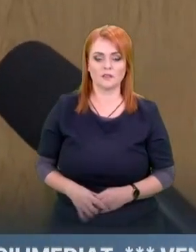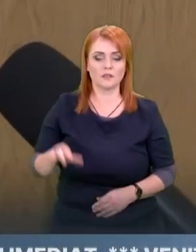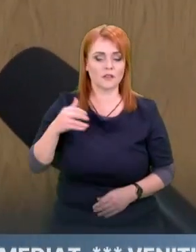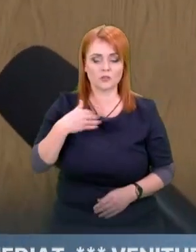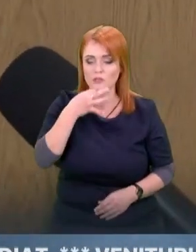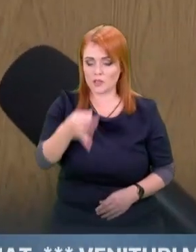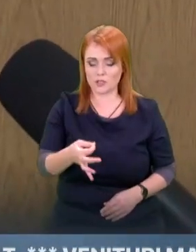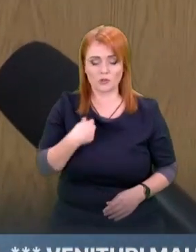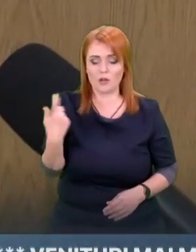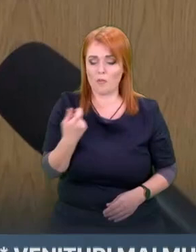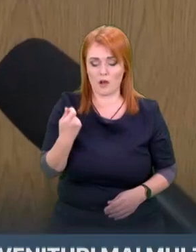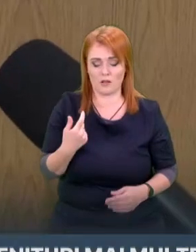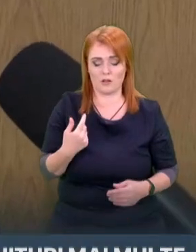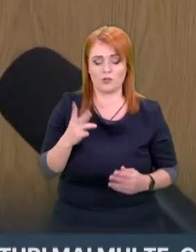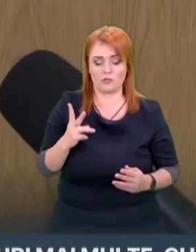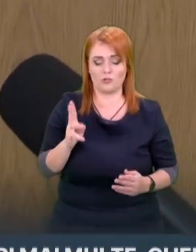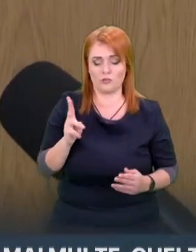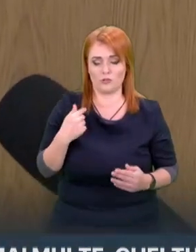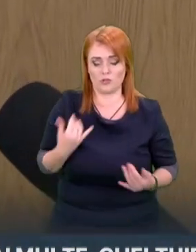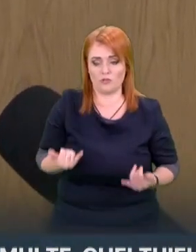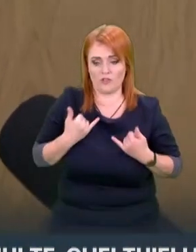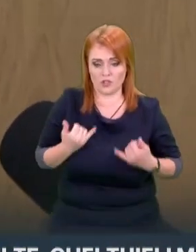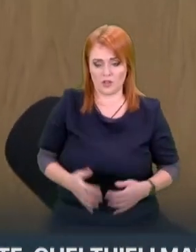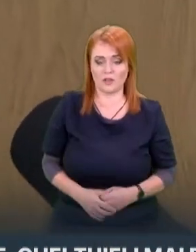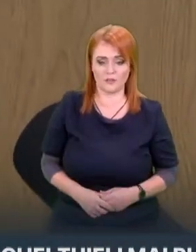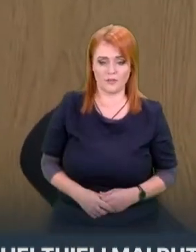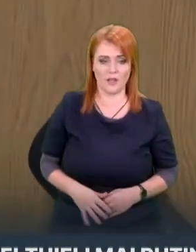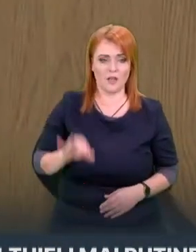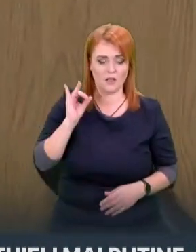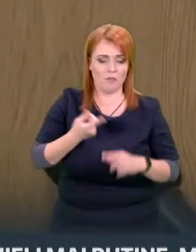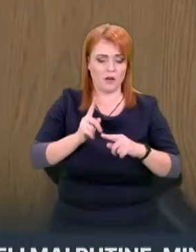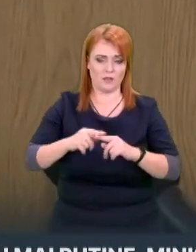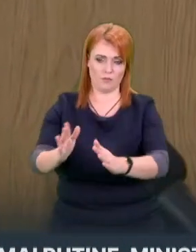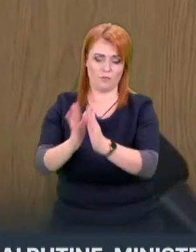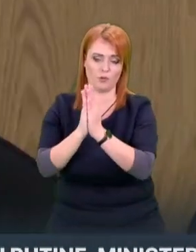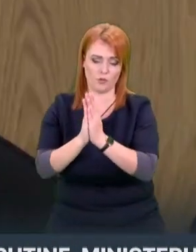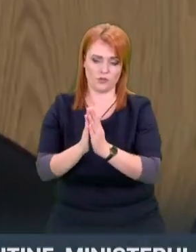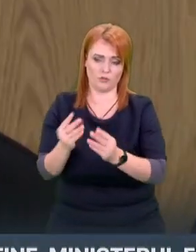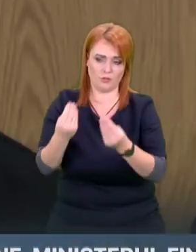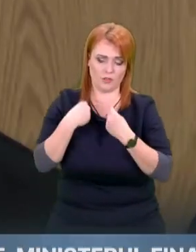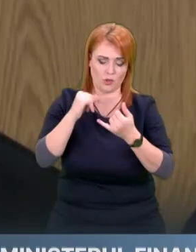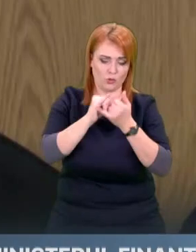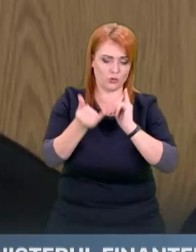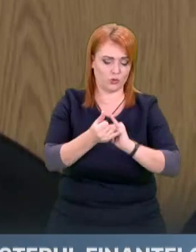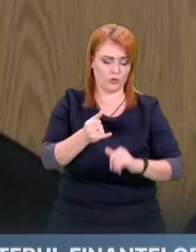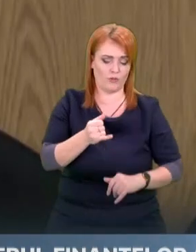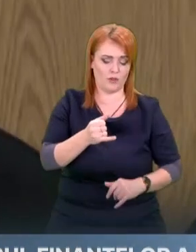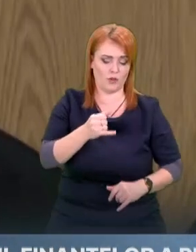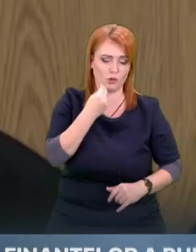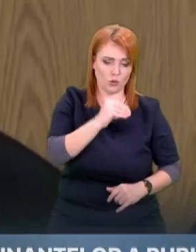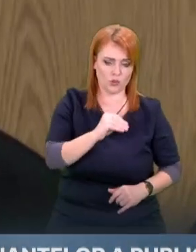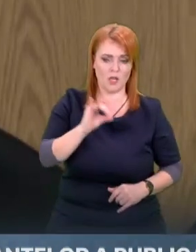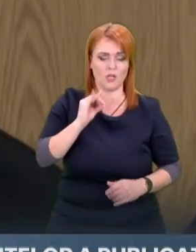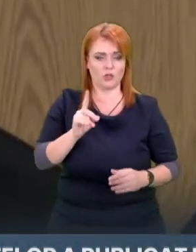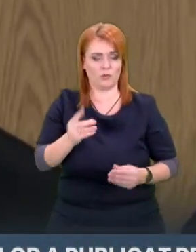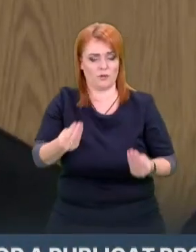consumist este major. De aceea și noi ne cerem condiții decente, salarii